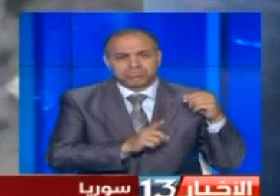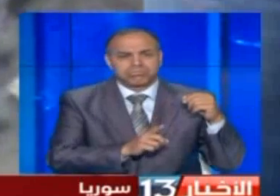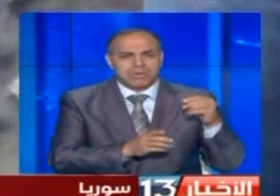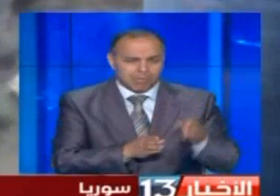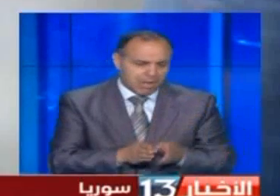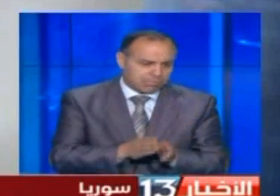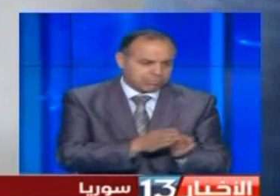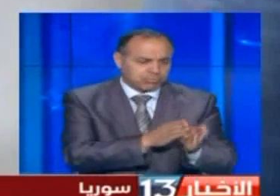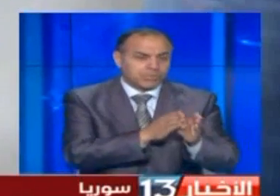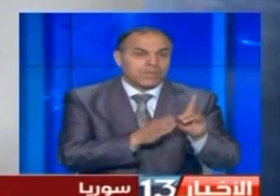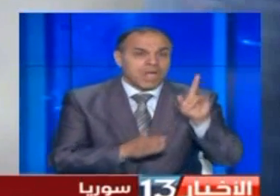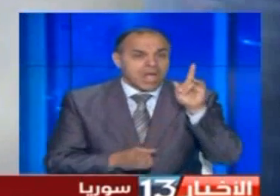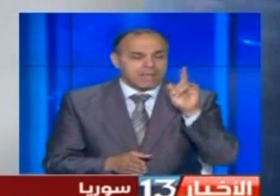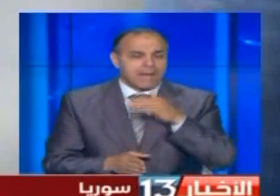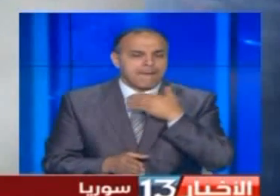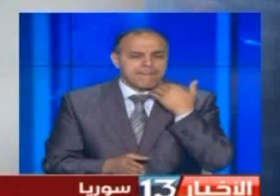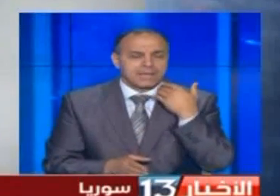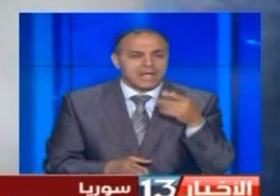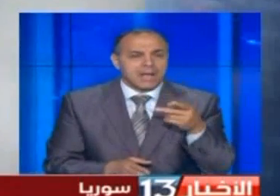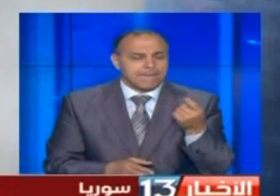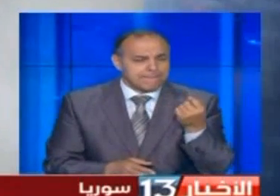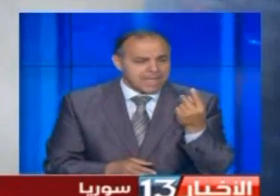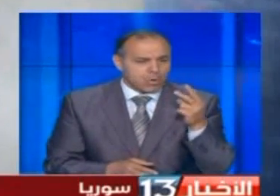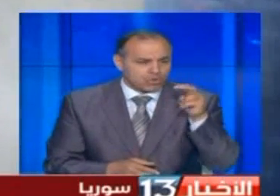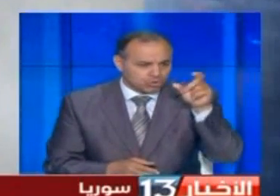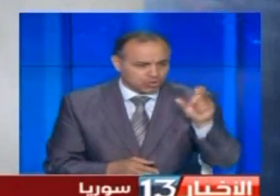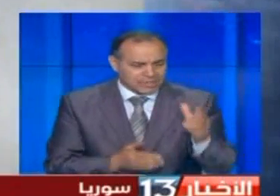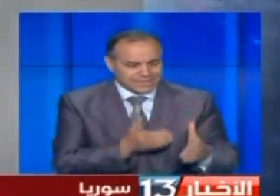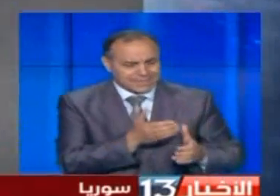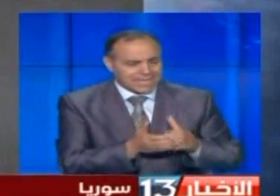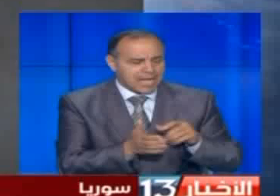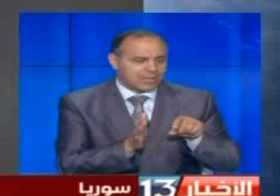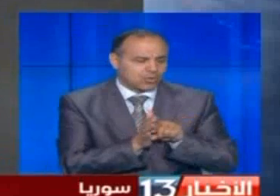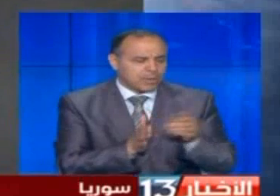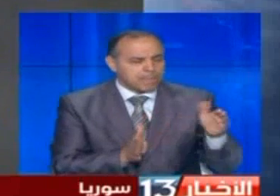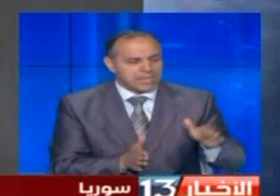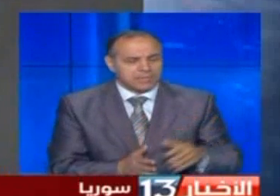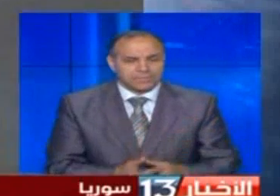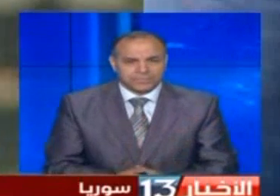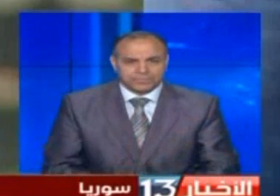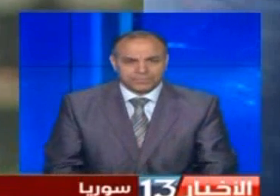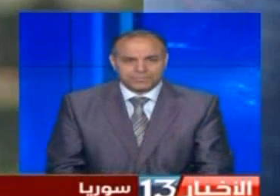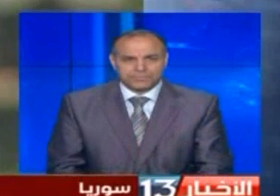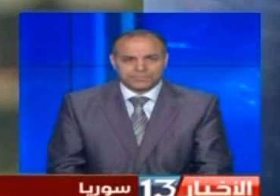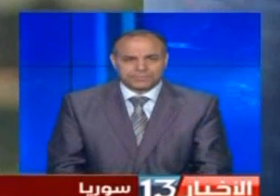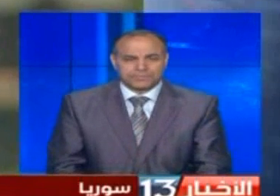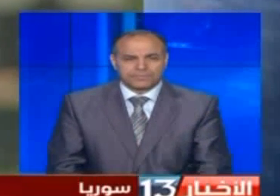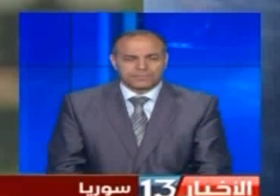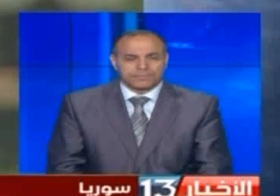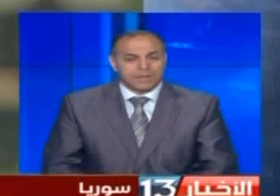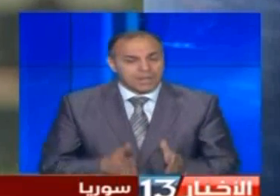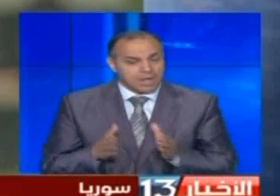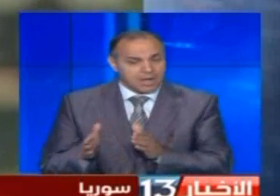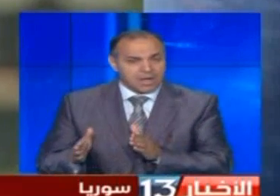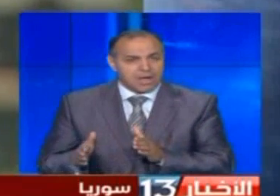آمنا لهم، ما أسفر عن مقتل أكثر من 120 مسلحا من هذا التنظيم. وعلى وجهة